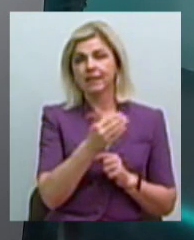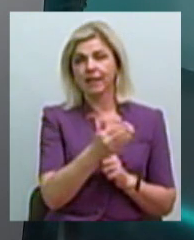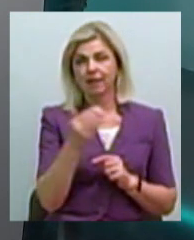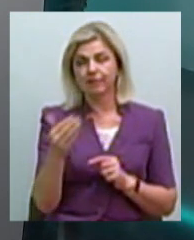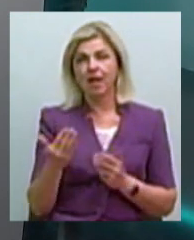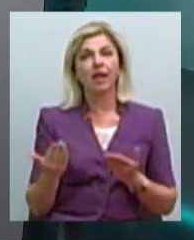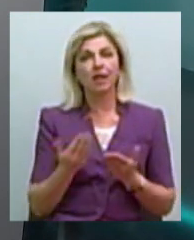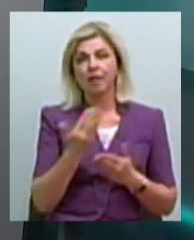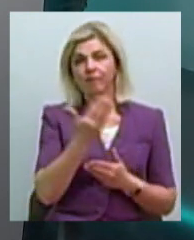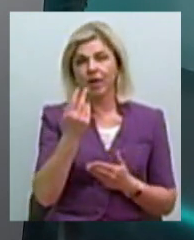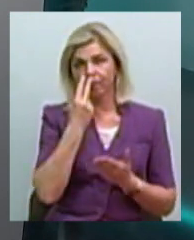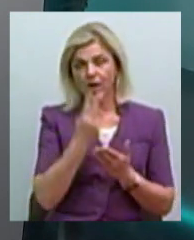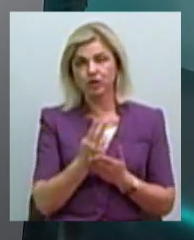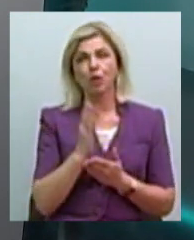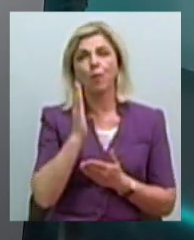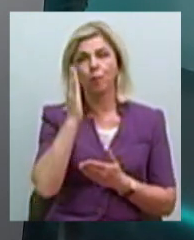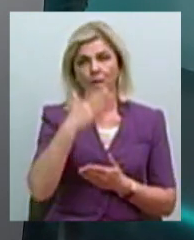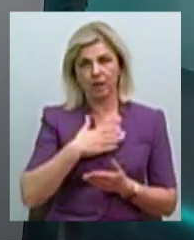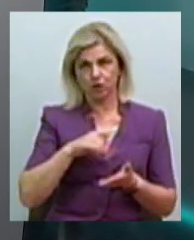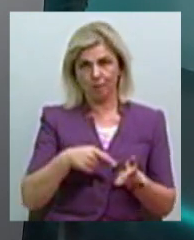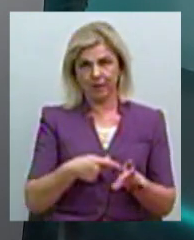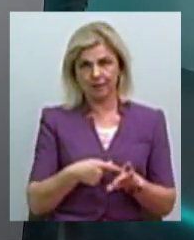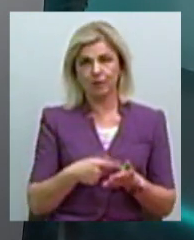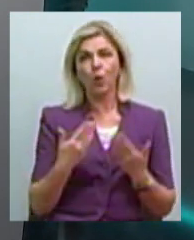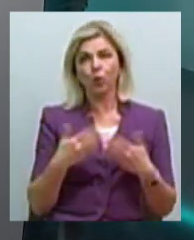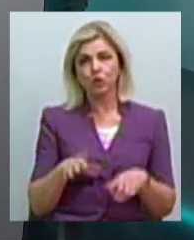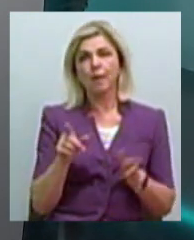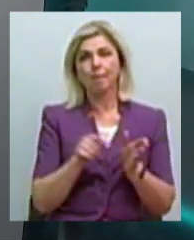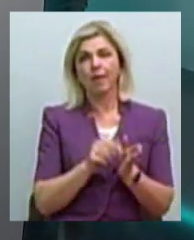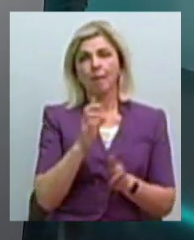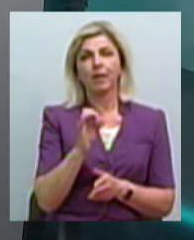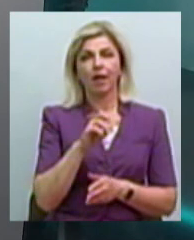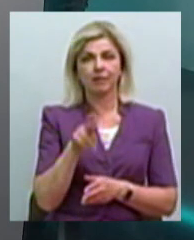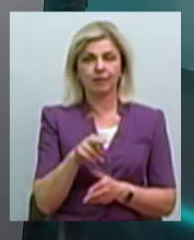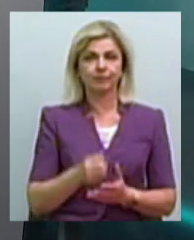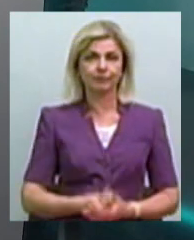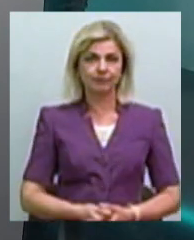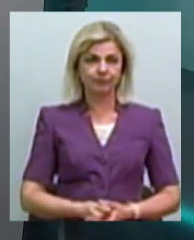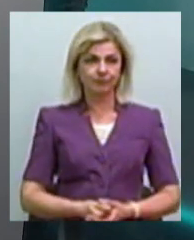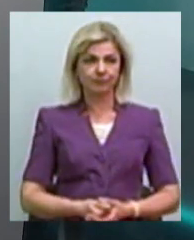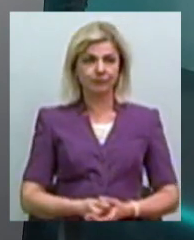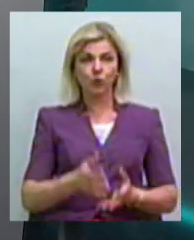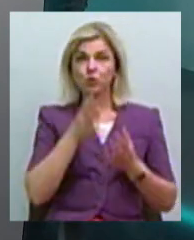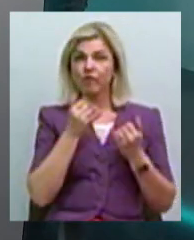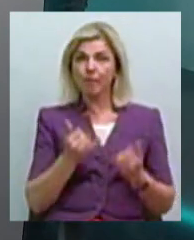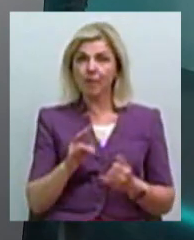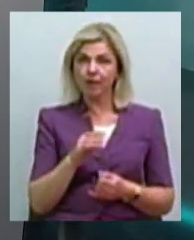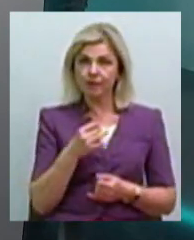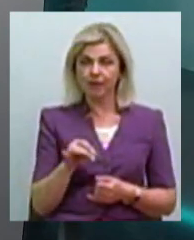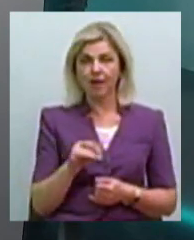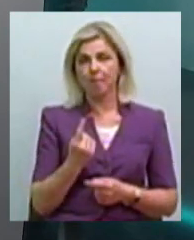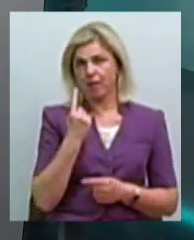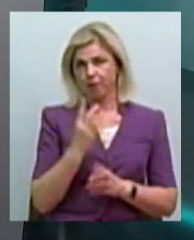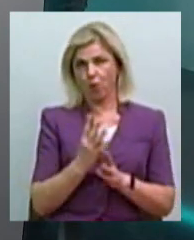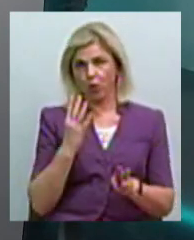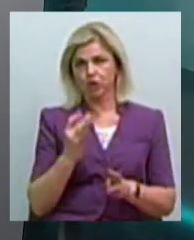яким ви бачите майбутнє нашого міста? Вже з брендом. Будь ласка, Євгене. Современний. От в першу чергу